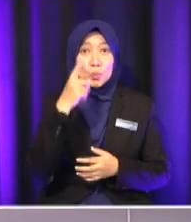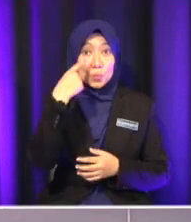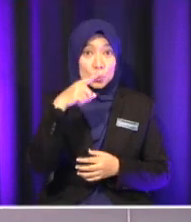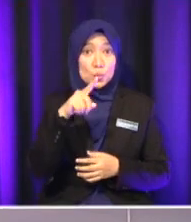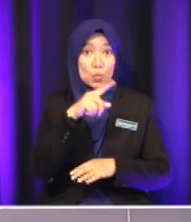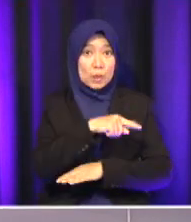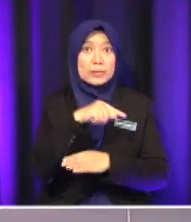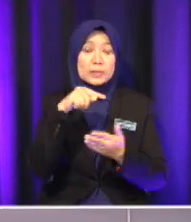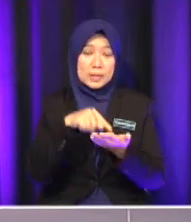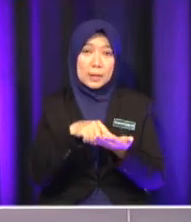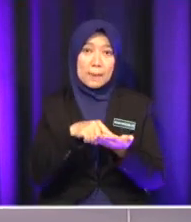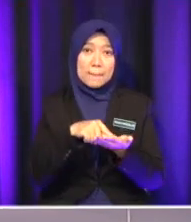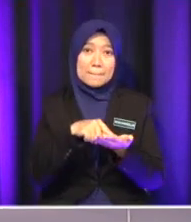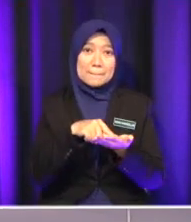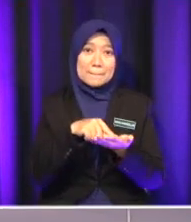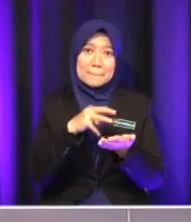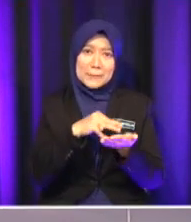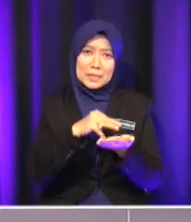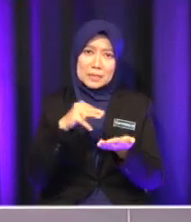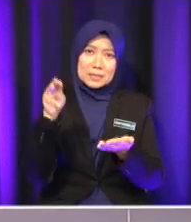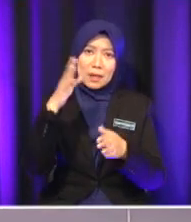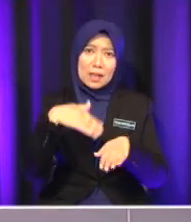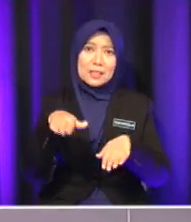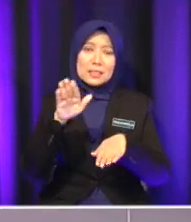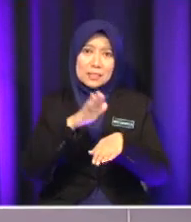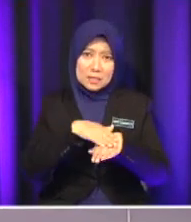pada hari ini mendengar rendah Mata pelajaran Ekonomi bersama